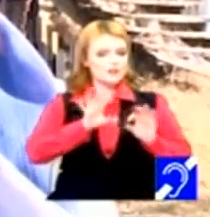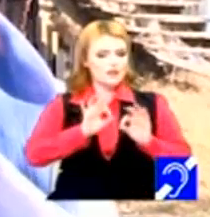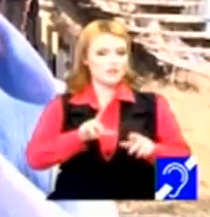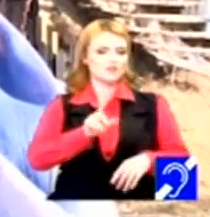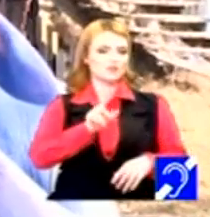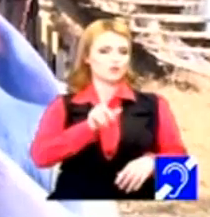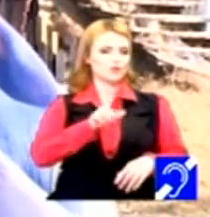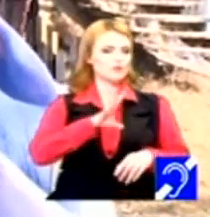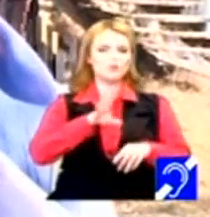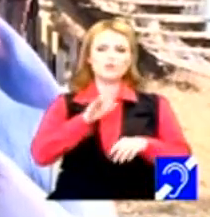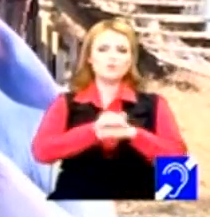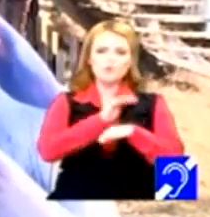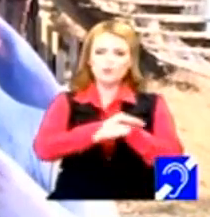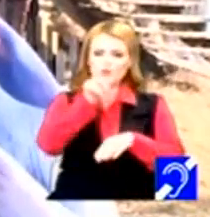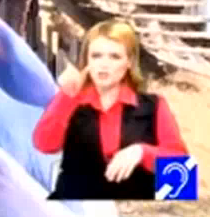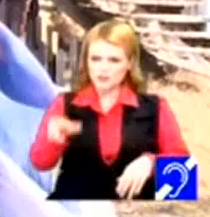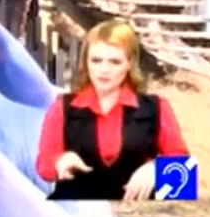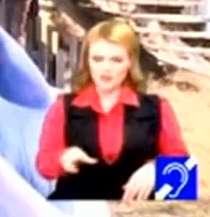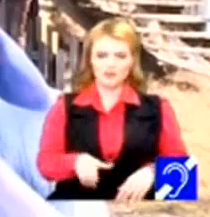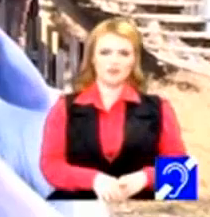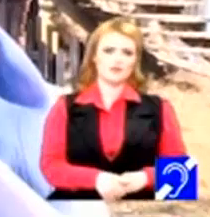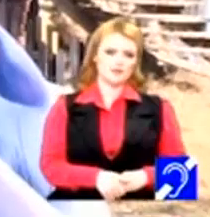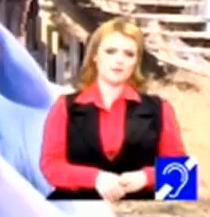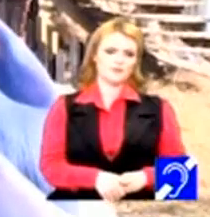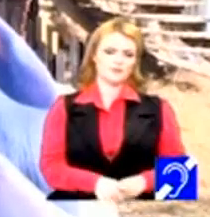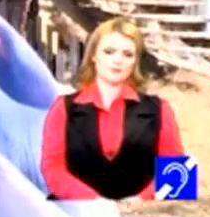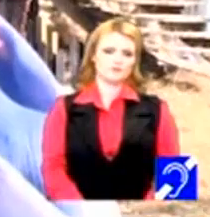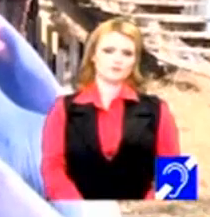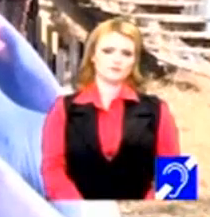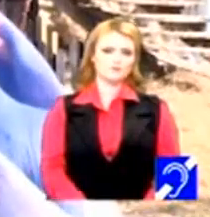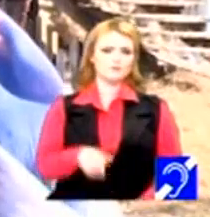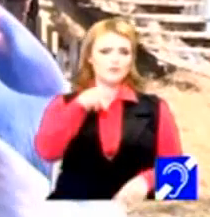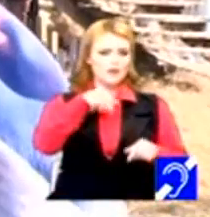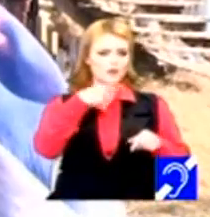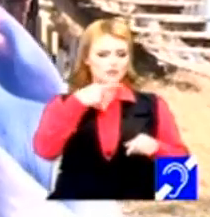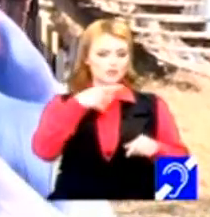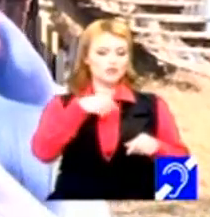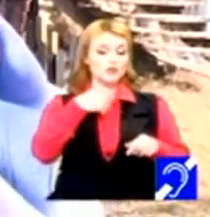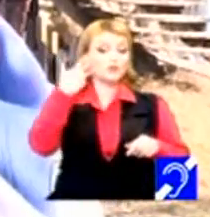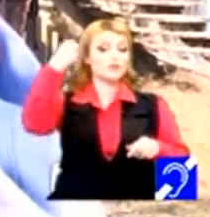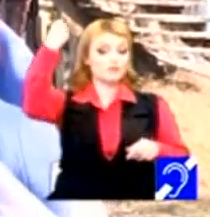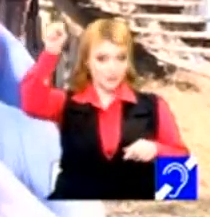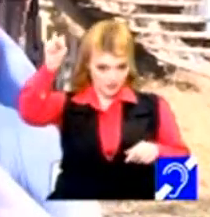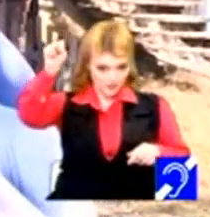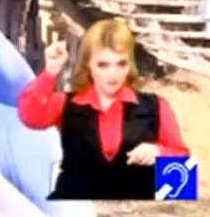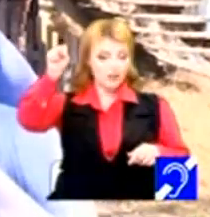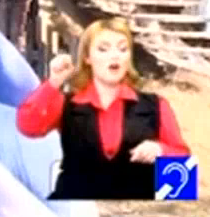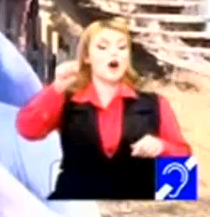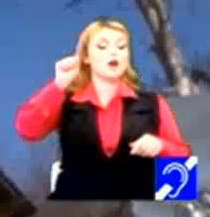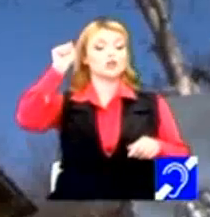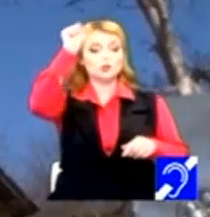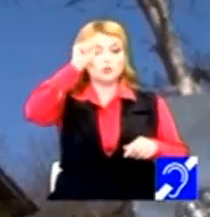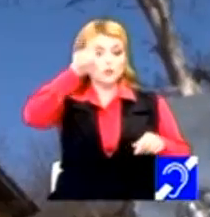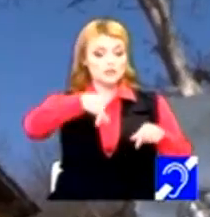iertat și le-a permis să părăsească această localitate. Dar în semn de biruință a